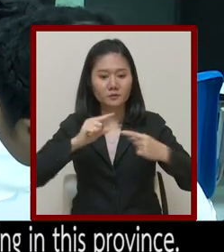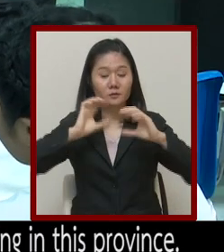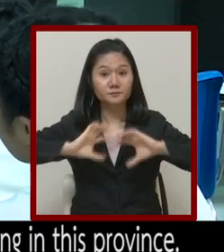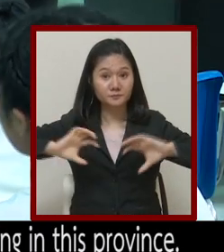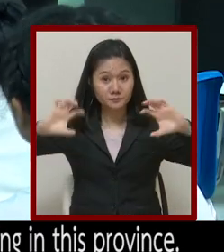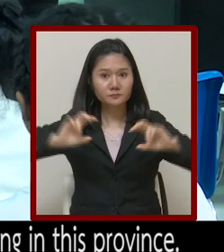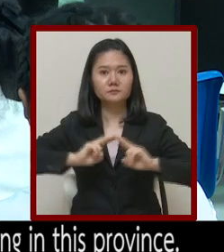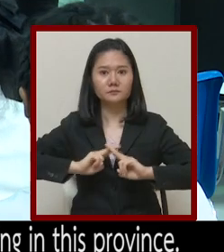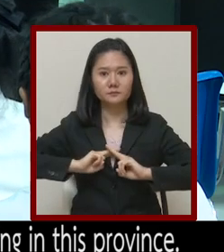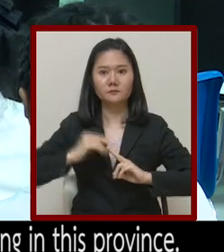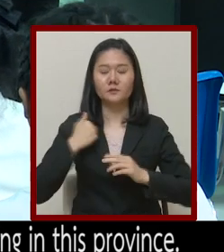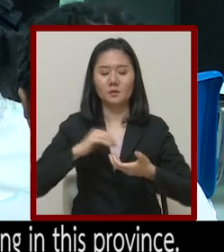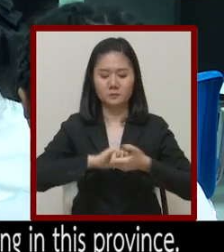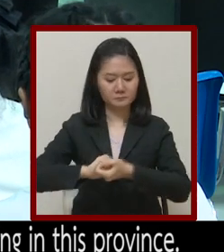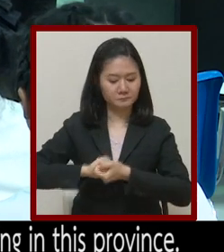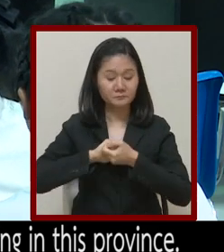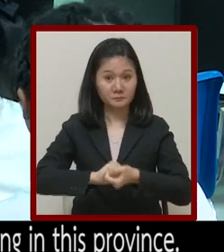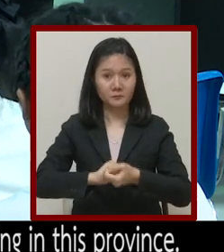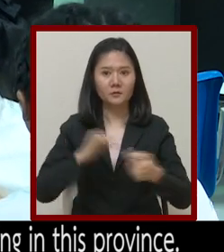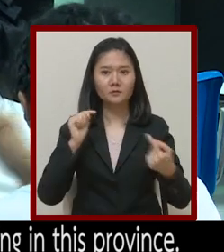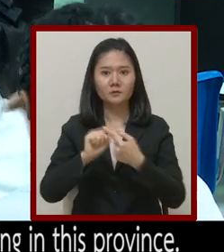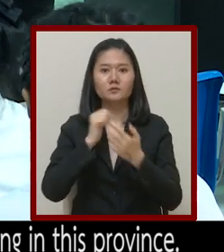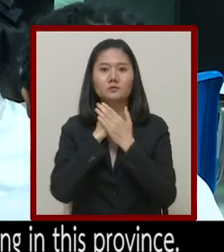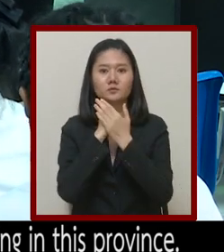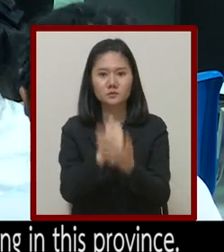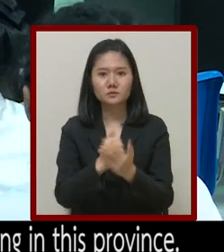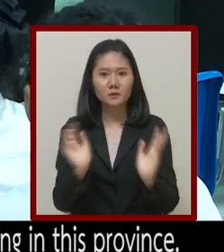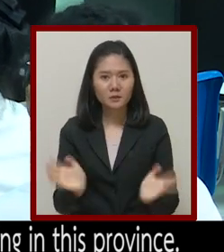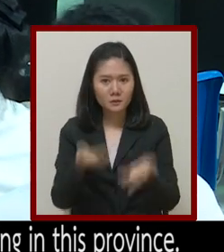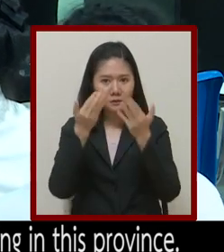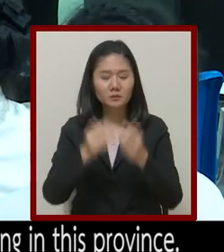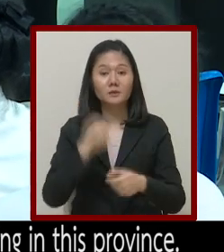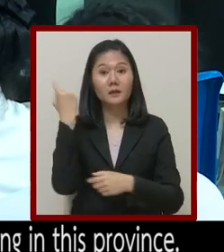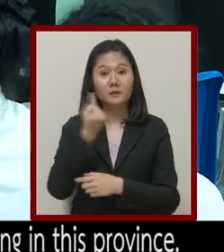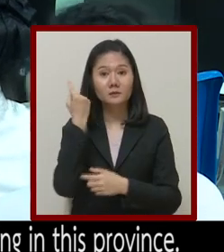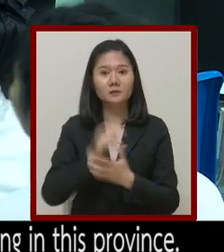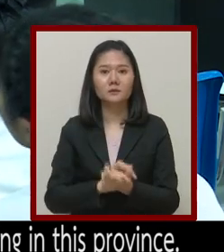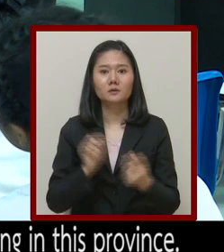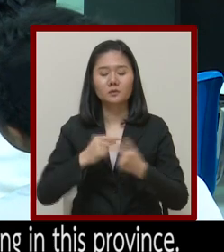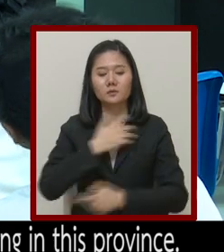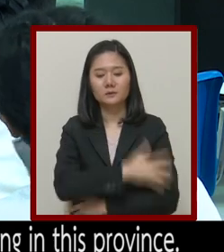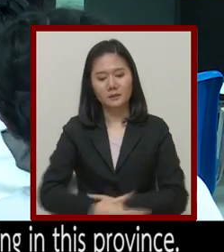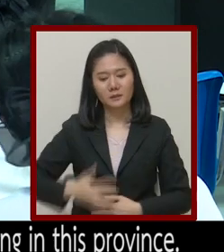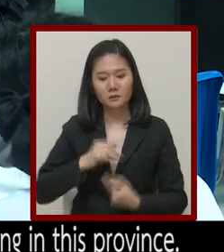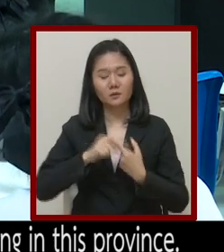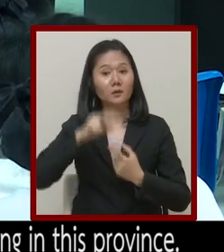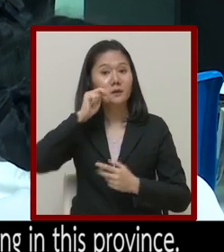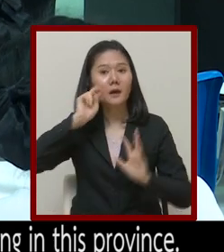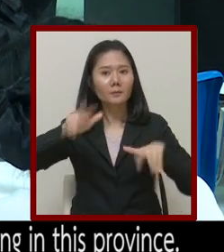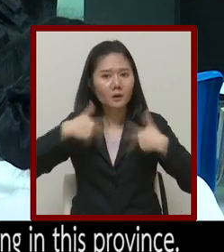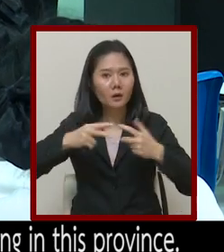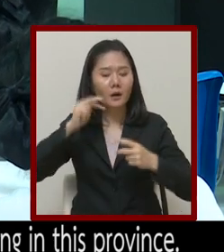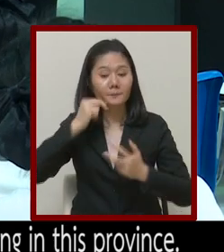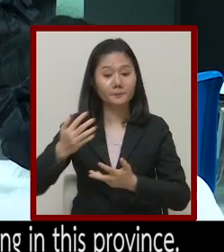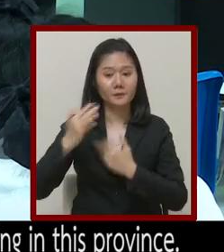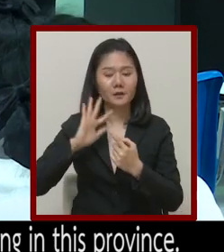ฐเอกชนเนี่ยเขาให้ความร่วมมือในการที่จะช่วยสนับสนุนการท่องเที่ยวเชิงสุขภาพในเรื่องน้ำพุร้อนแล้วก็อาบน้